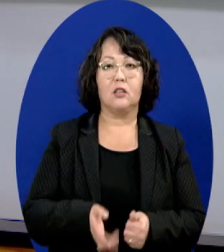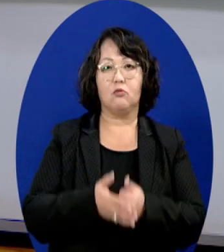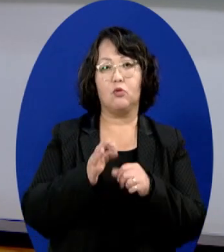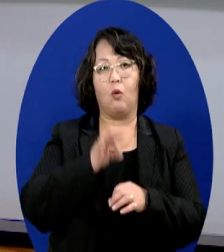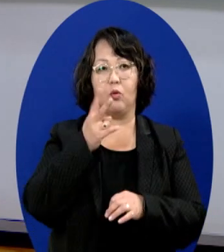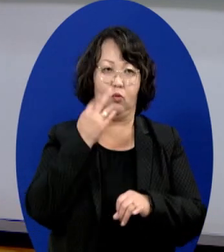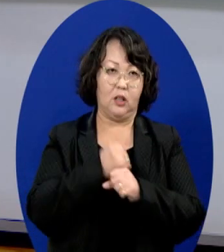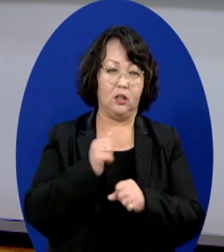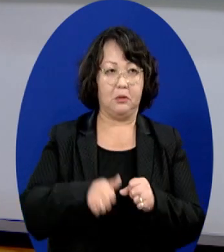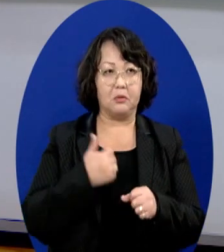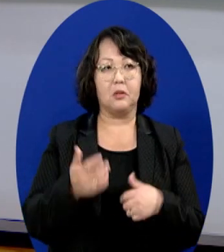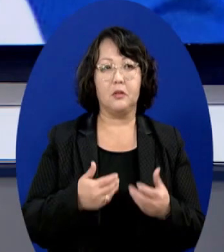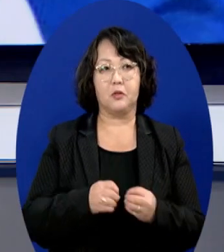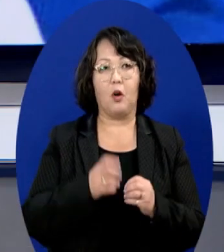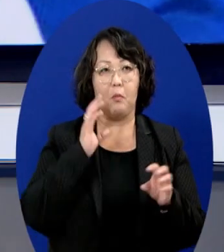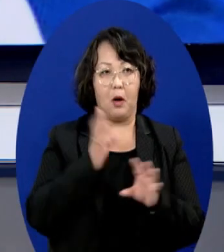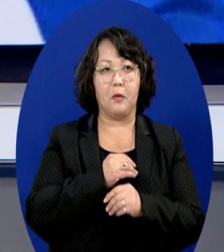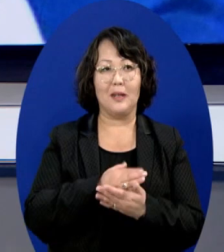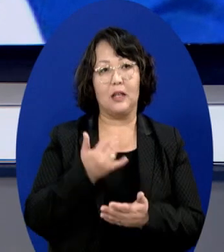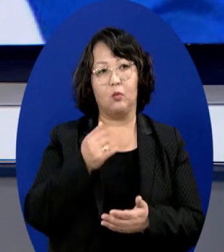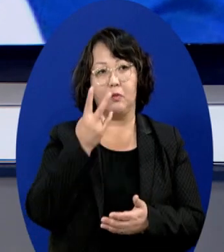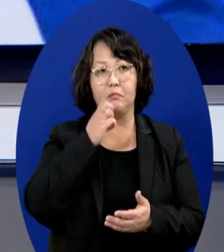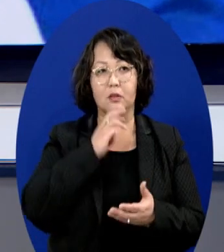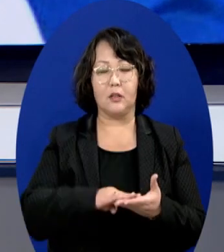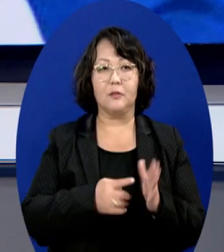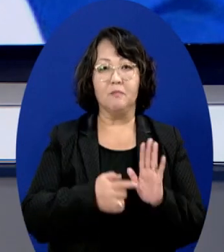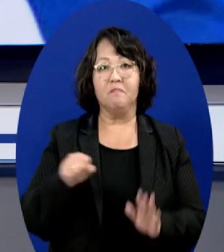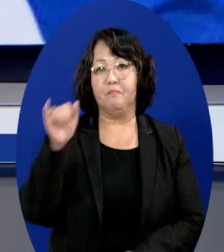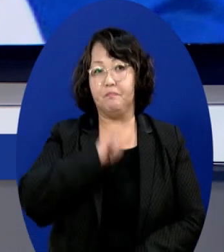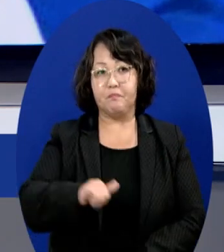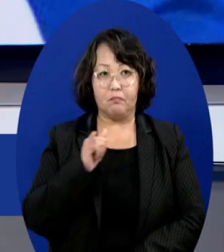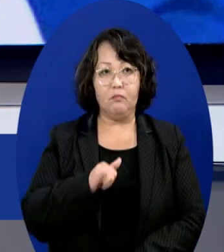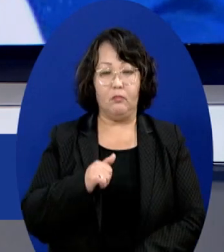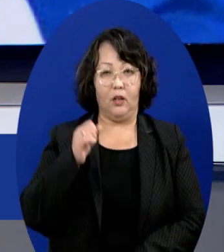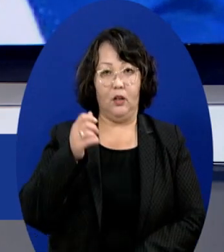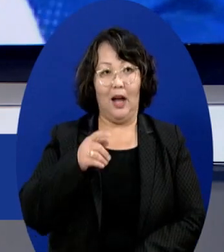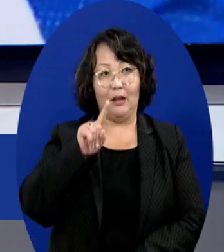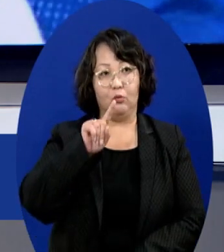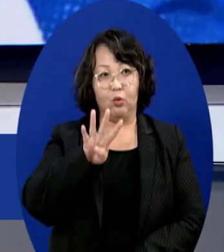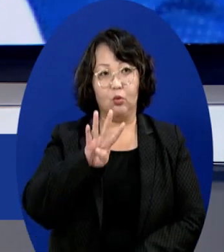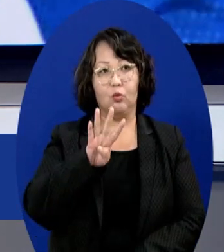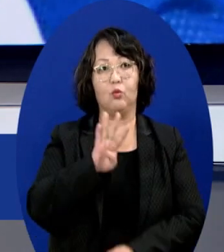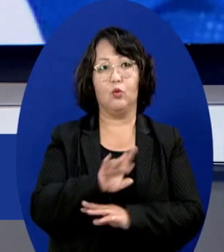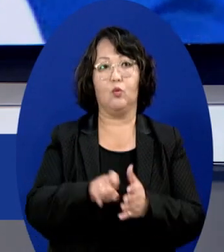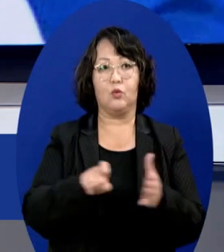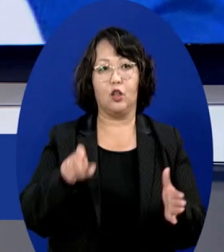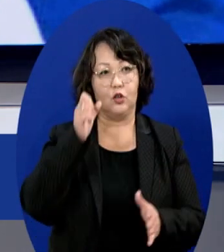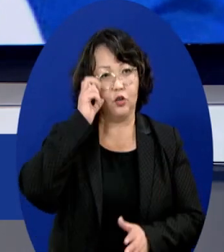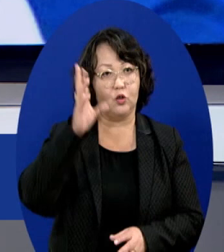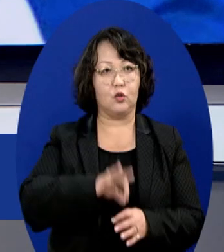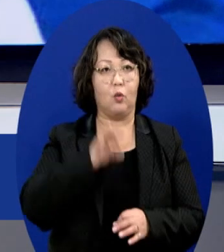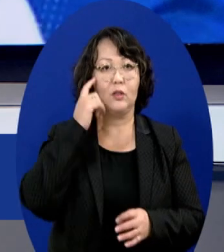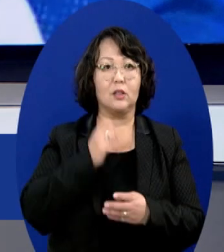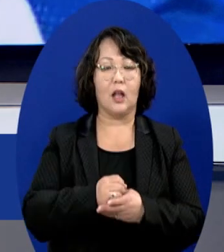ажиллагаа идэвхтэй өргөнүүлж байна. Ингээд зарим үйл явдлын мэдээ хүргэе. Америкийн нэгдсэн улсад 2-7 хоног хүрэх хугацааны дараа ерөнхийлөгчийн сонгуулийн санал хураалт